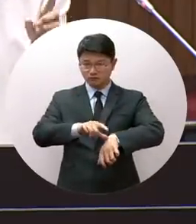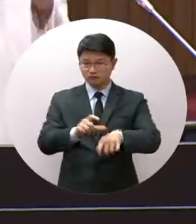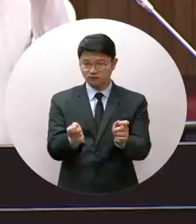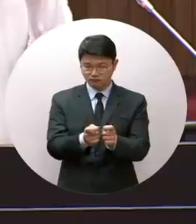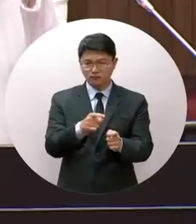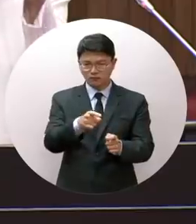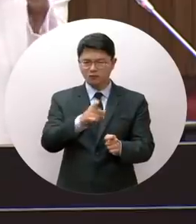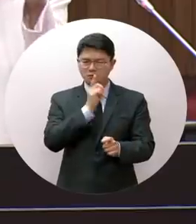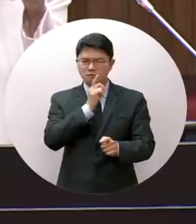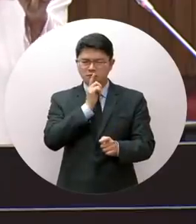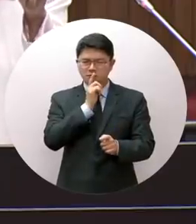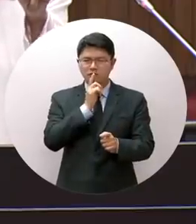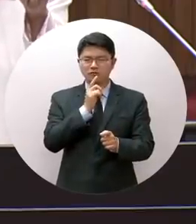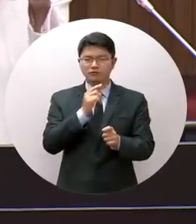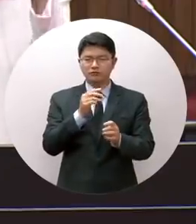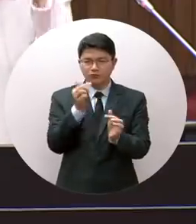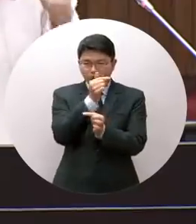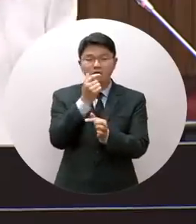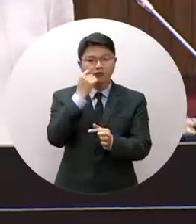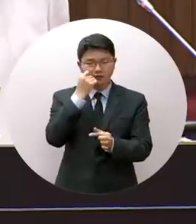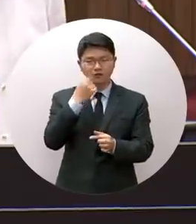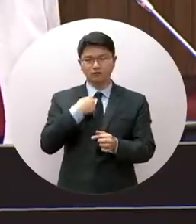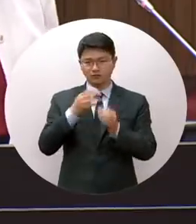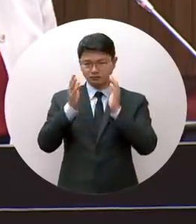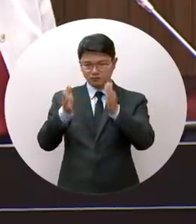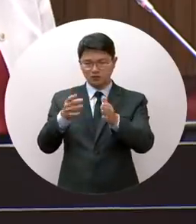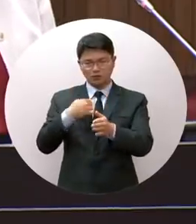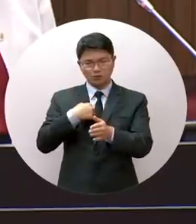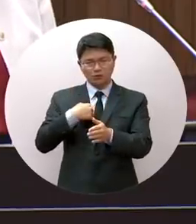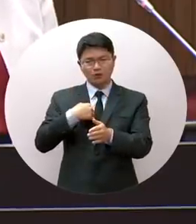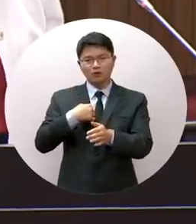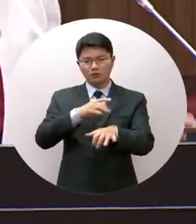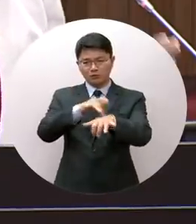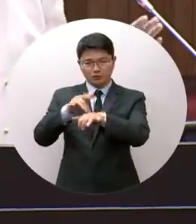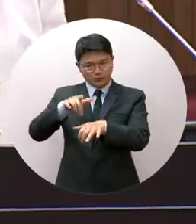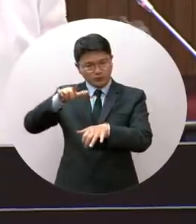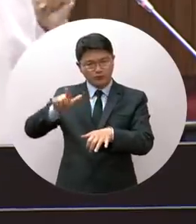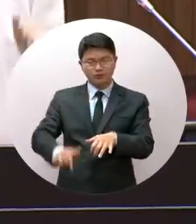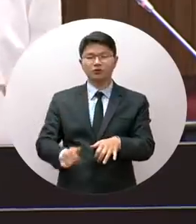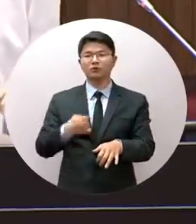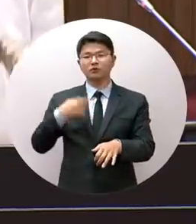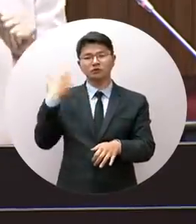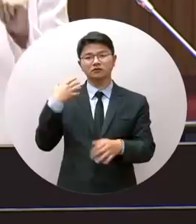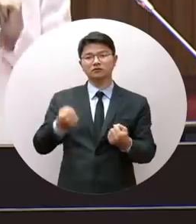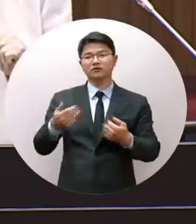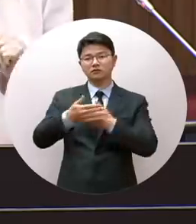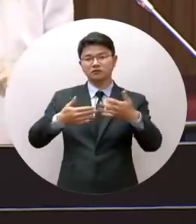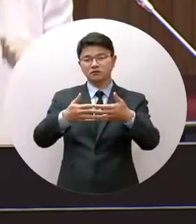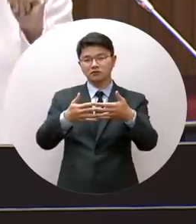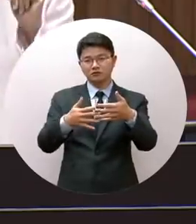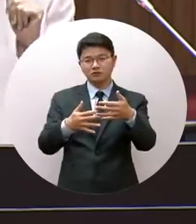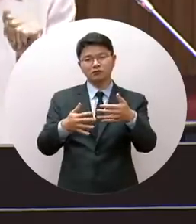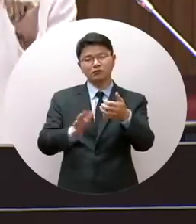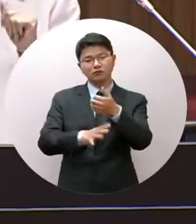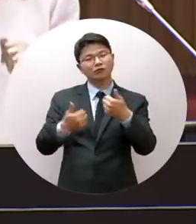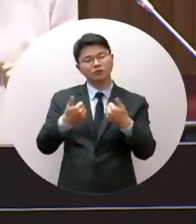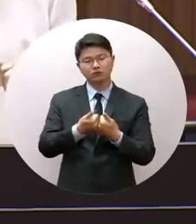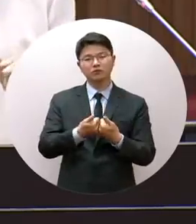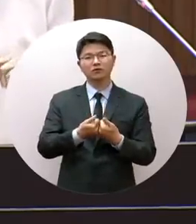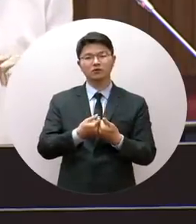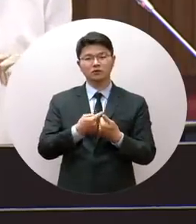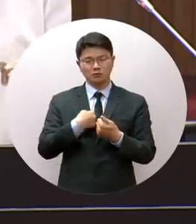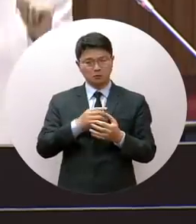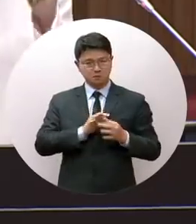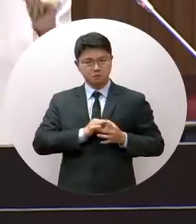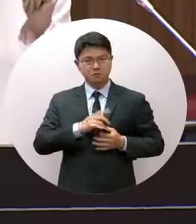到全部，我只有针对我最熟悉的，我长期在交通委员会，我最关心的船。因为我们是一个海岛